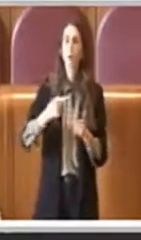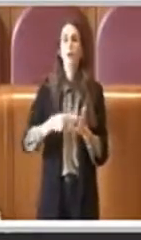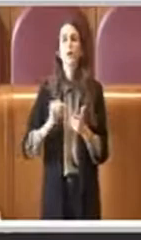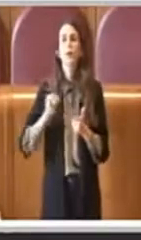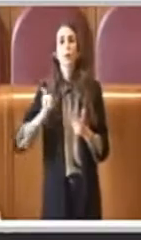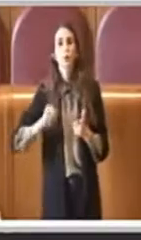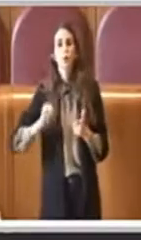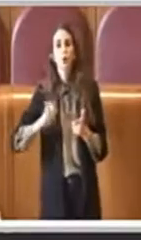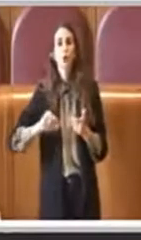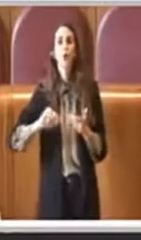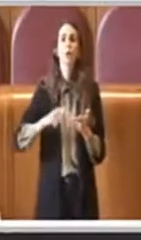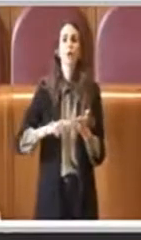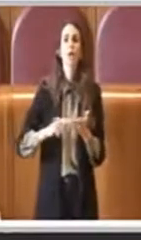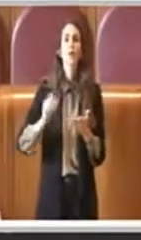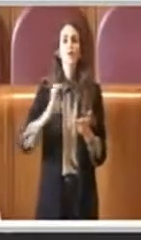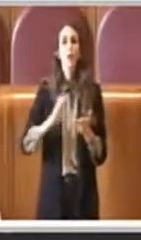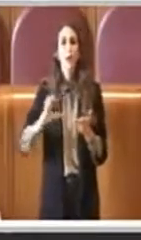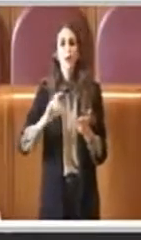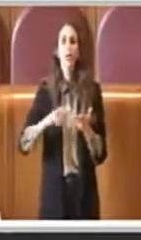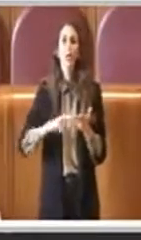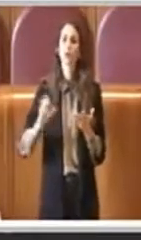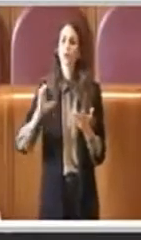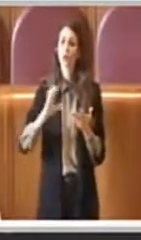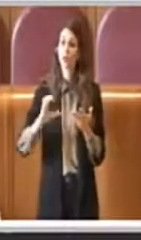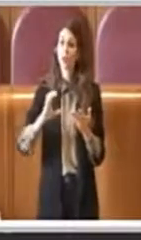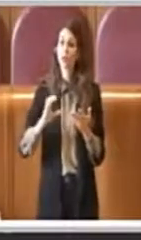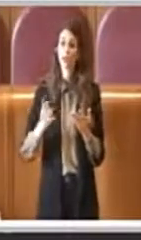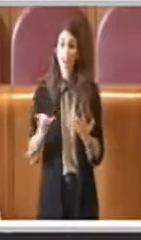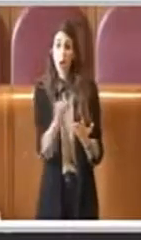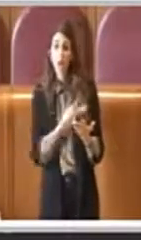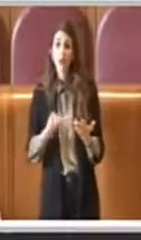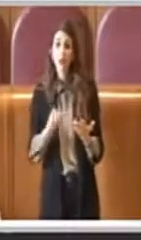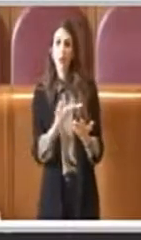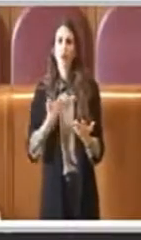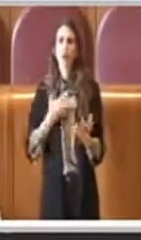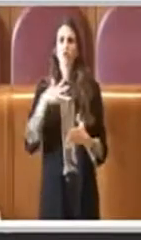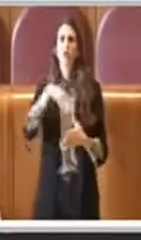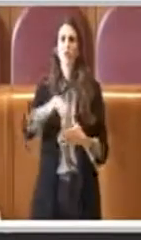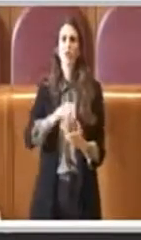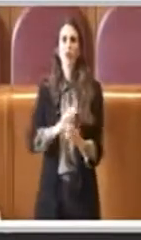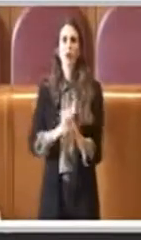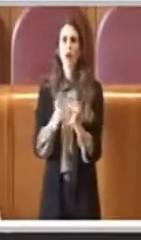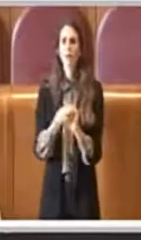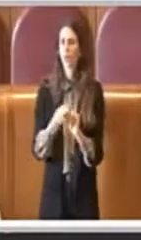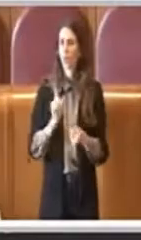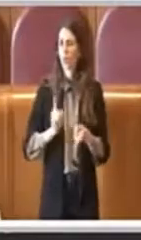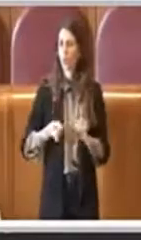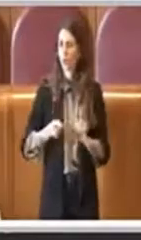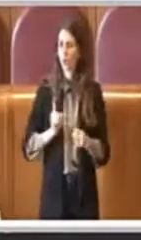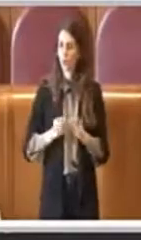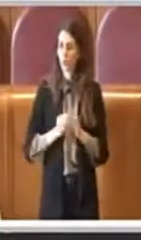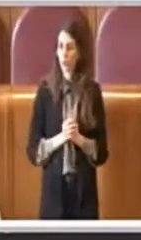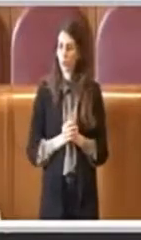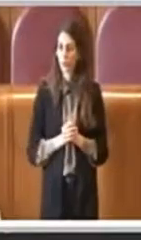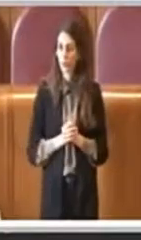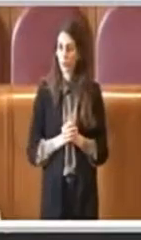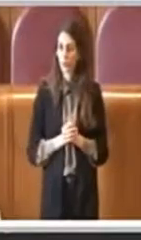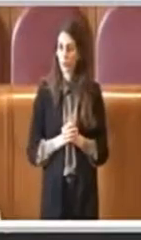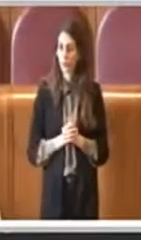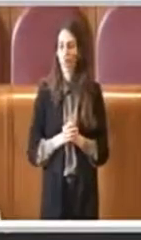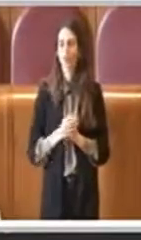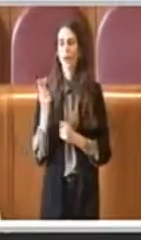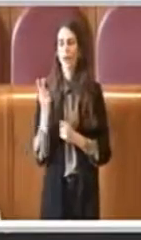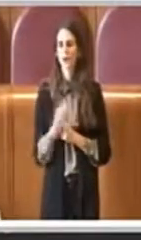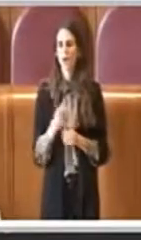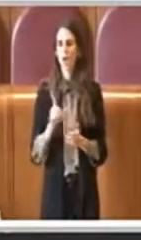Civitavecchia. Sono anche cambiati un po' di equilibri politici, quindi comunque sarà soggetto a, ovviamente in